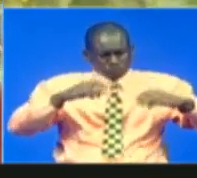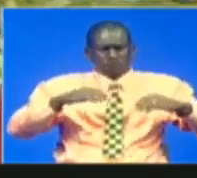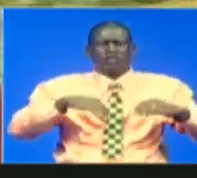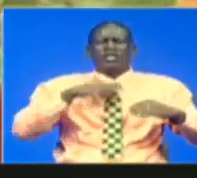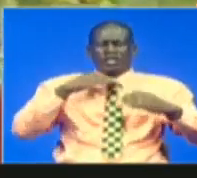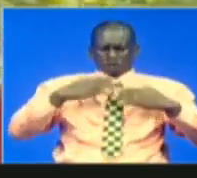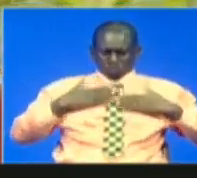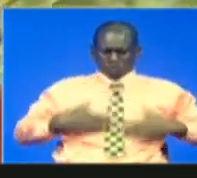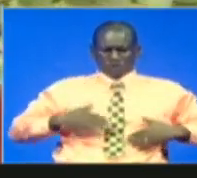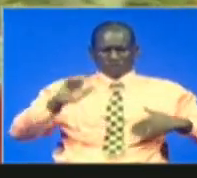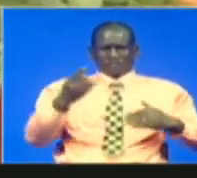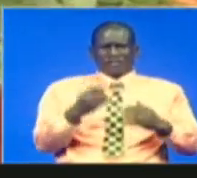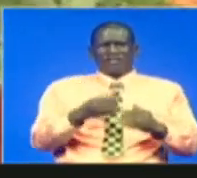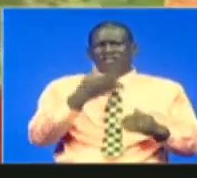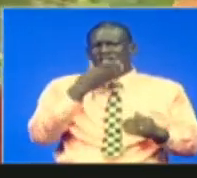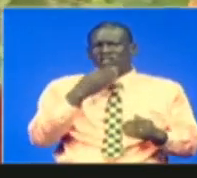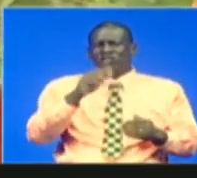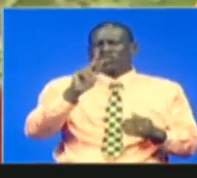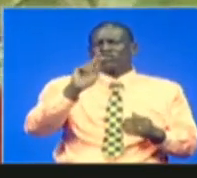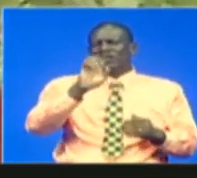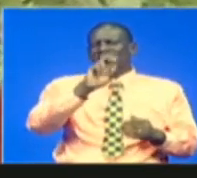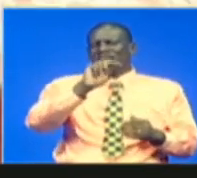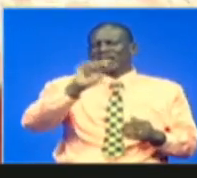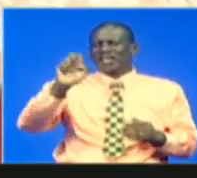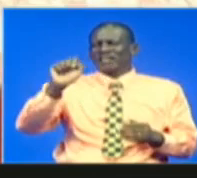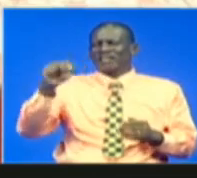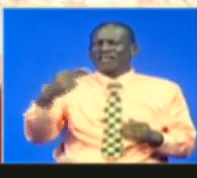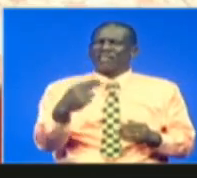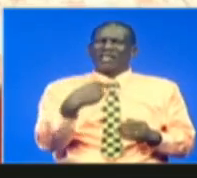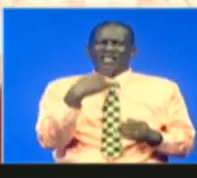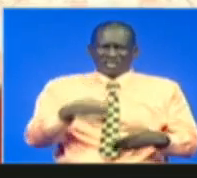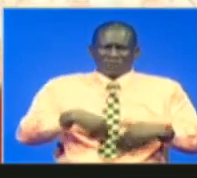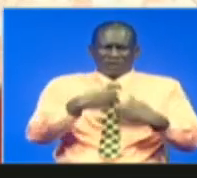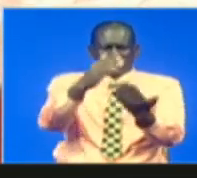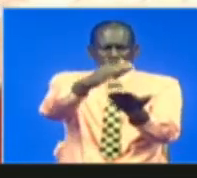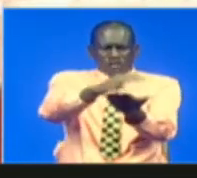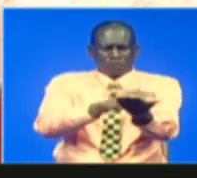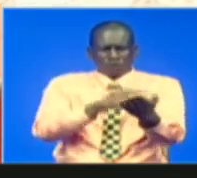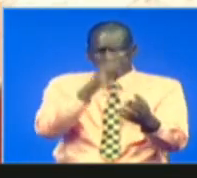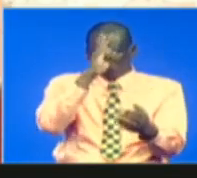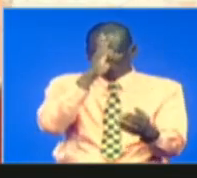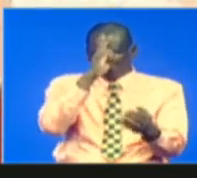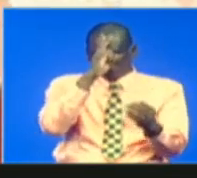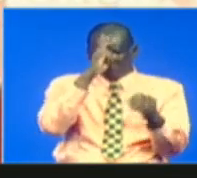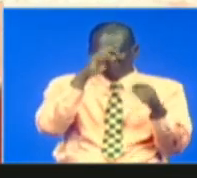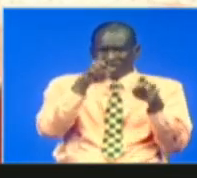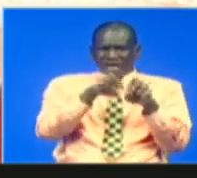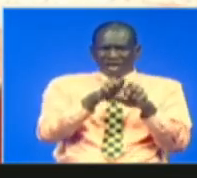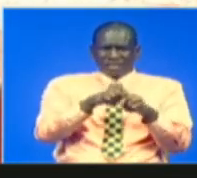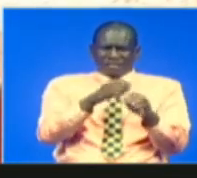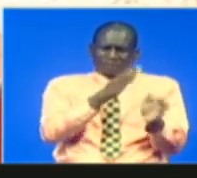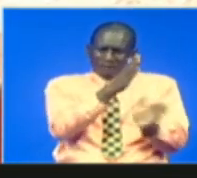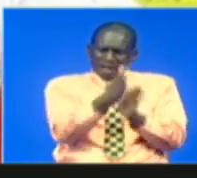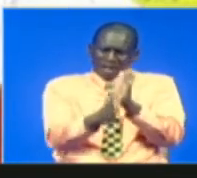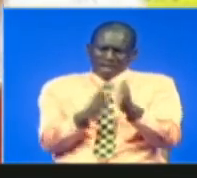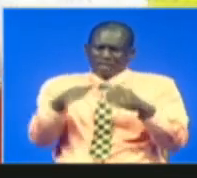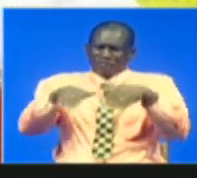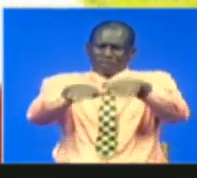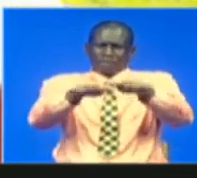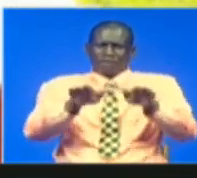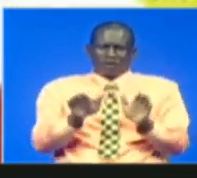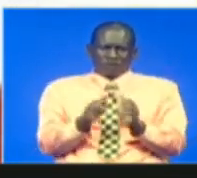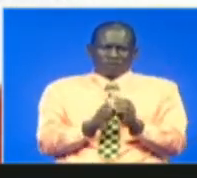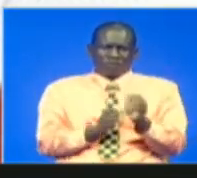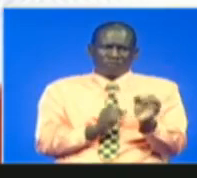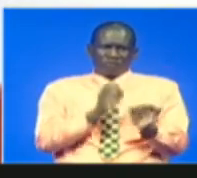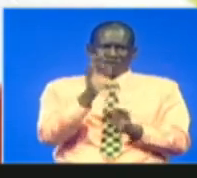kwanza. Babake Kenneth anasema kuwa atawasilisha ripoti hiyo kwa polisi huku akifanya mipango ya mazishi. If he